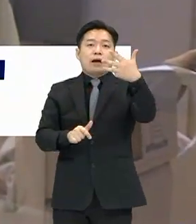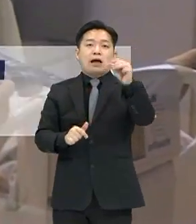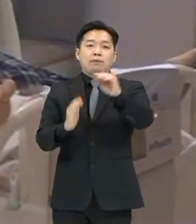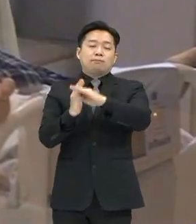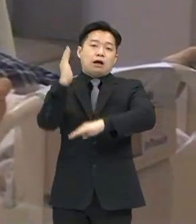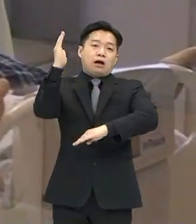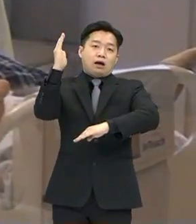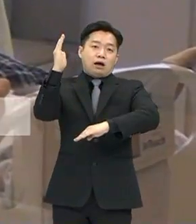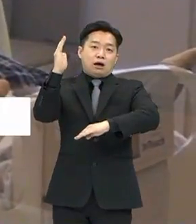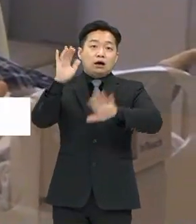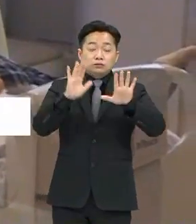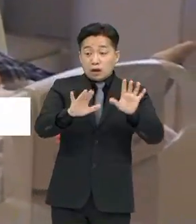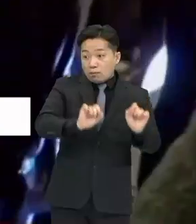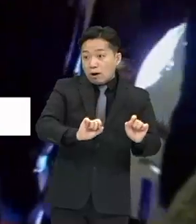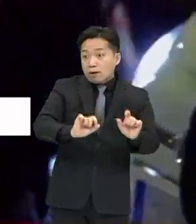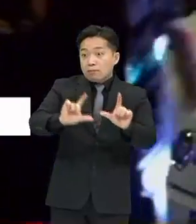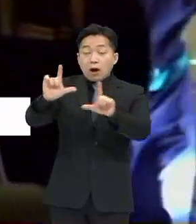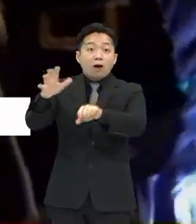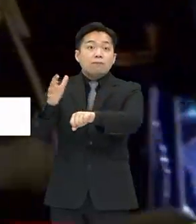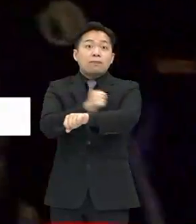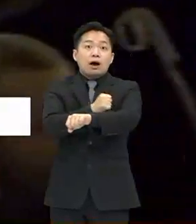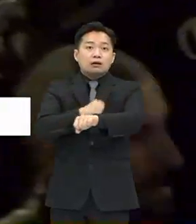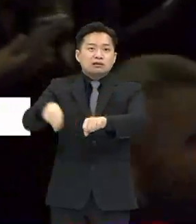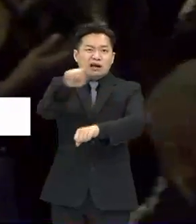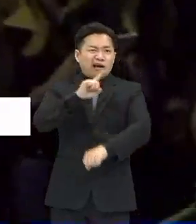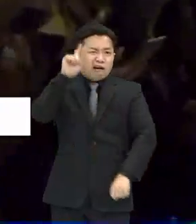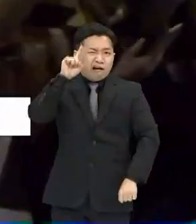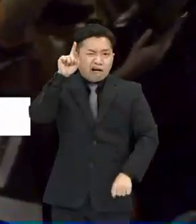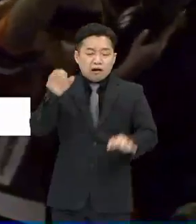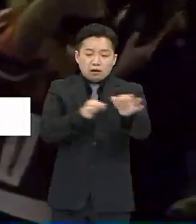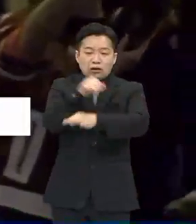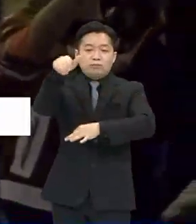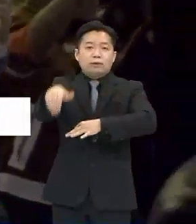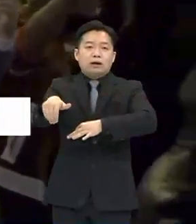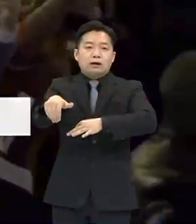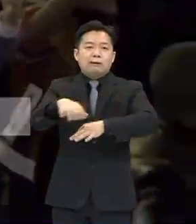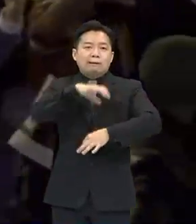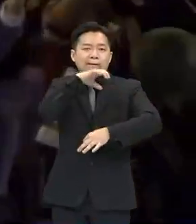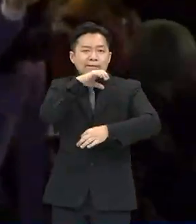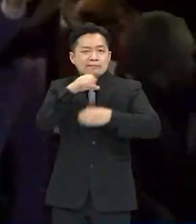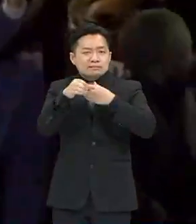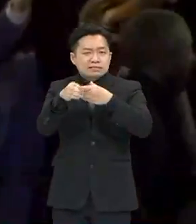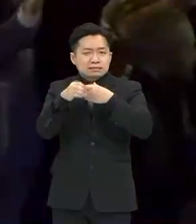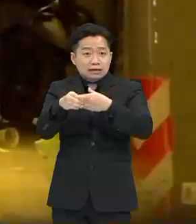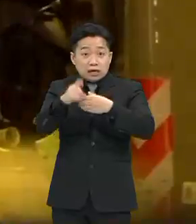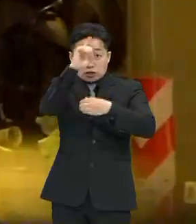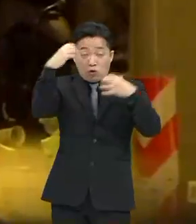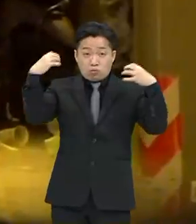넘었습니다. 확산세가 가팔라지면서 피로감과 경제난에 따른 저항도 늘어